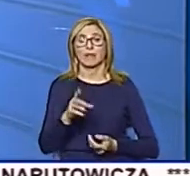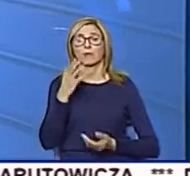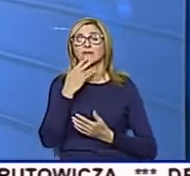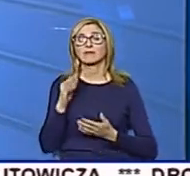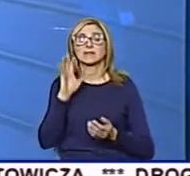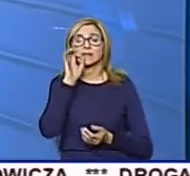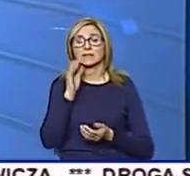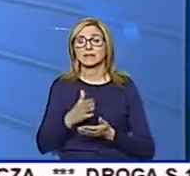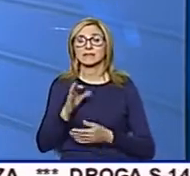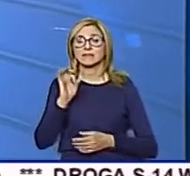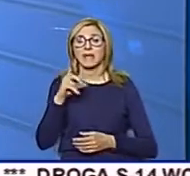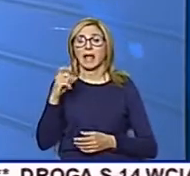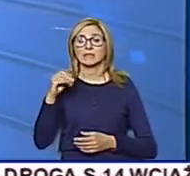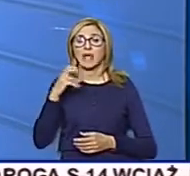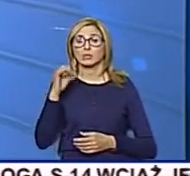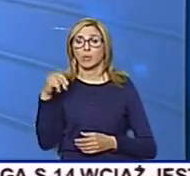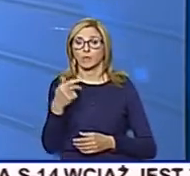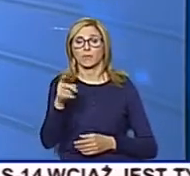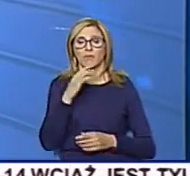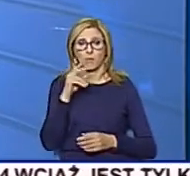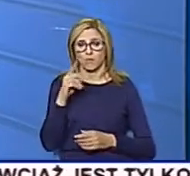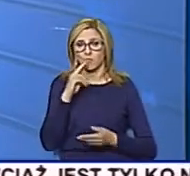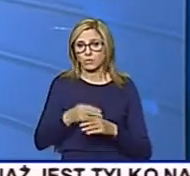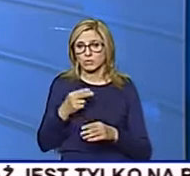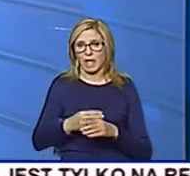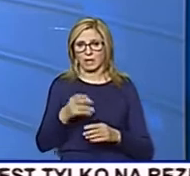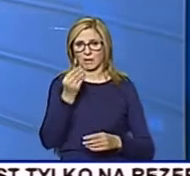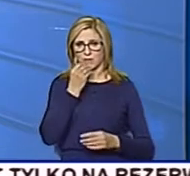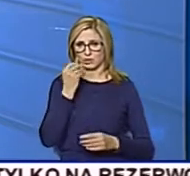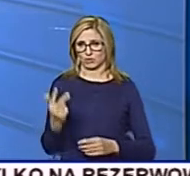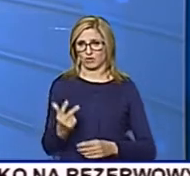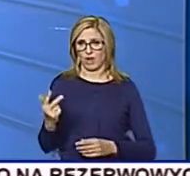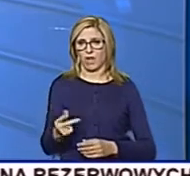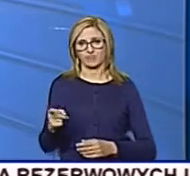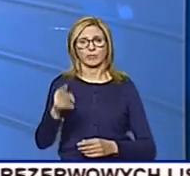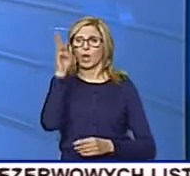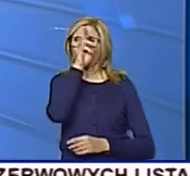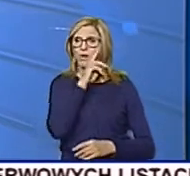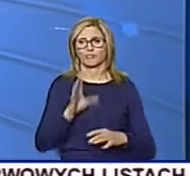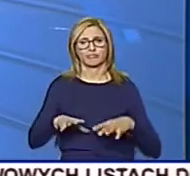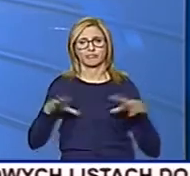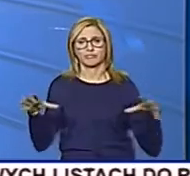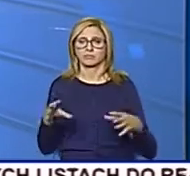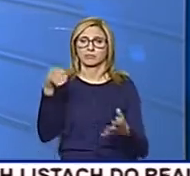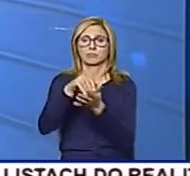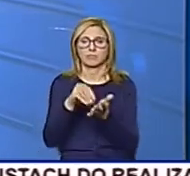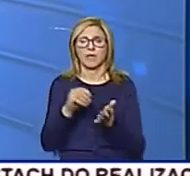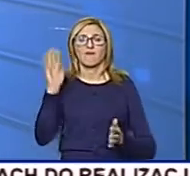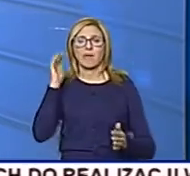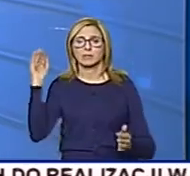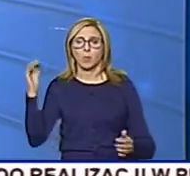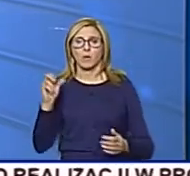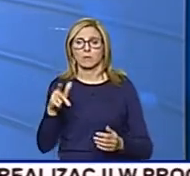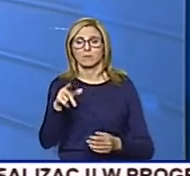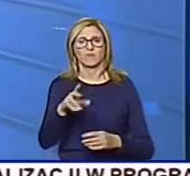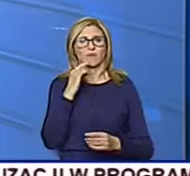Salceson i musztarda w szpitalnej diecie trzylatka. O tym poinformowali nas zbulwersowani rodzice. Wpis na naszym profilu